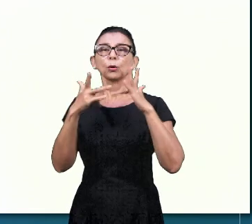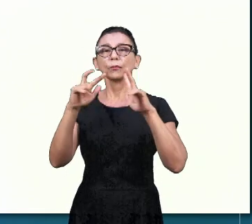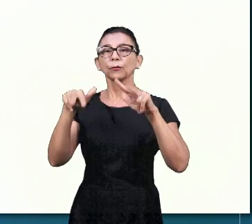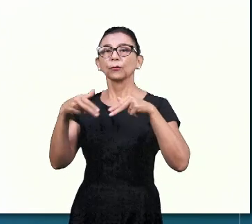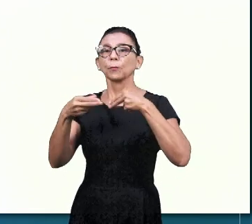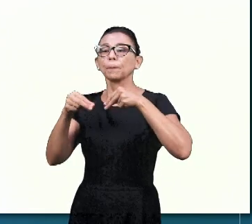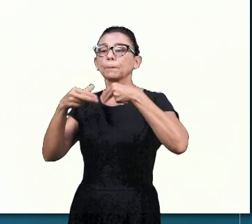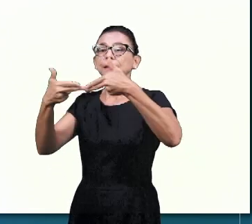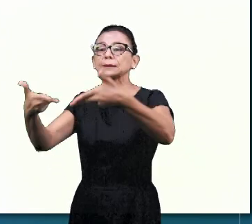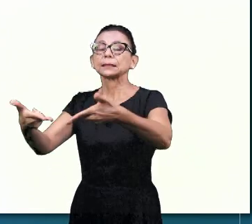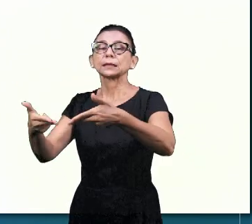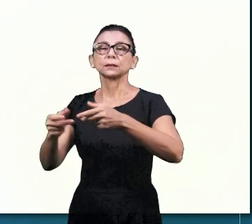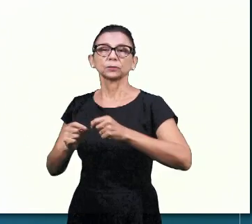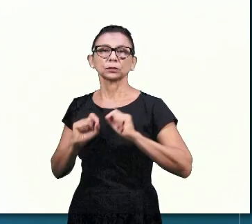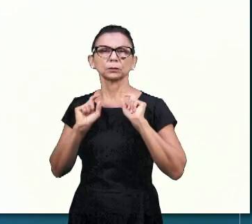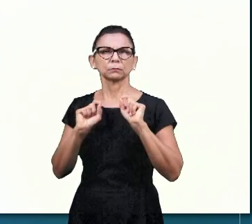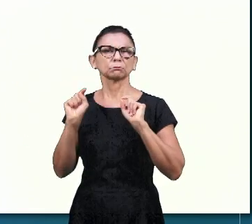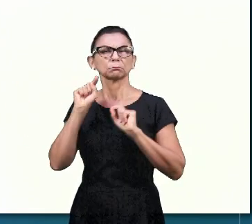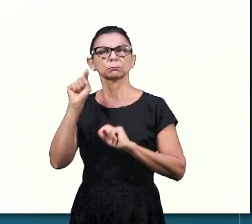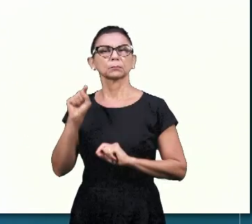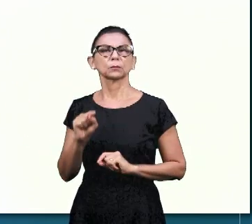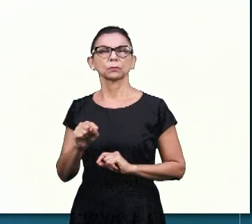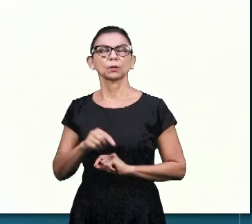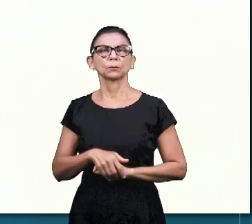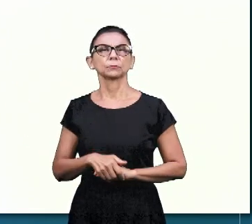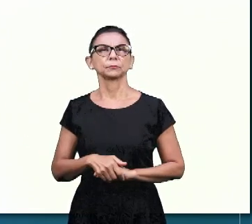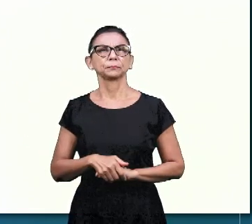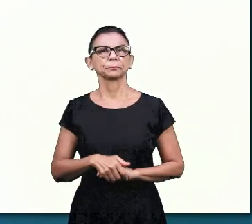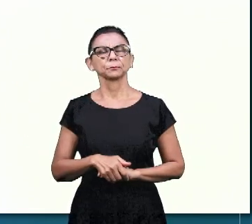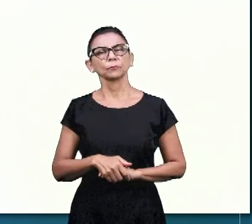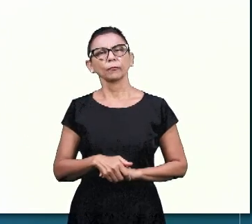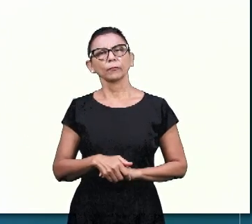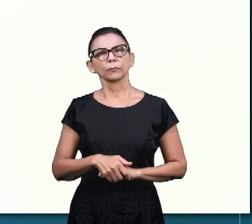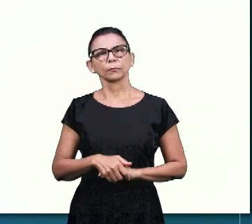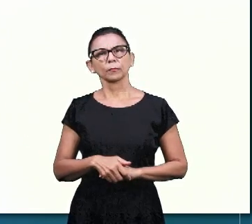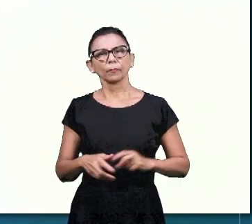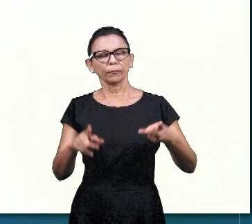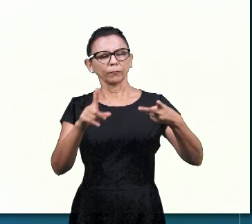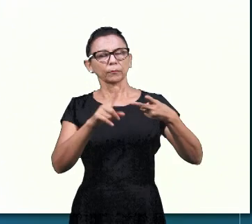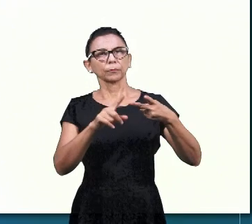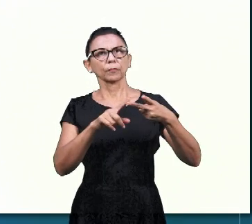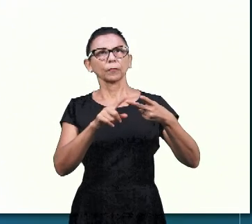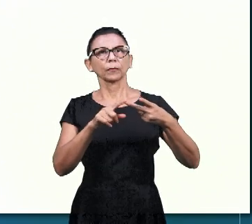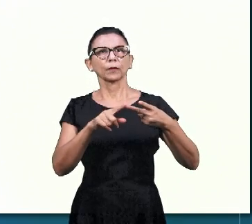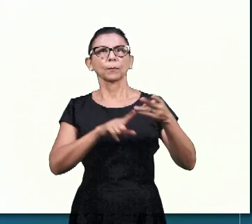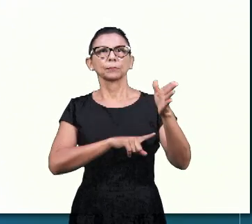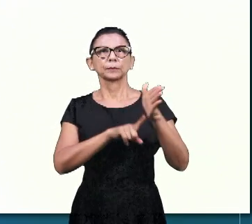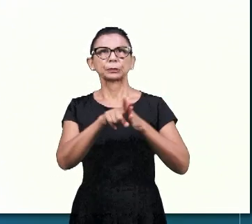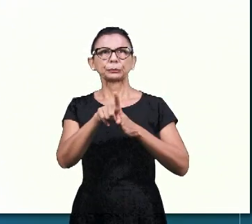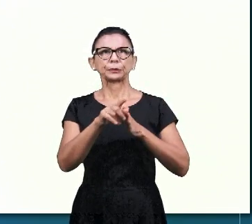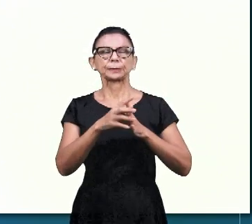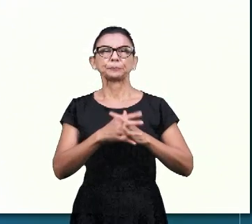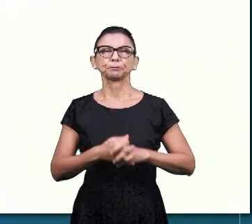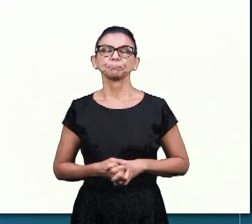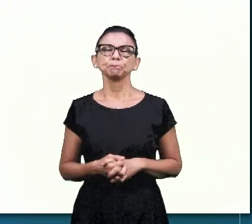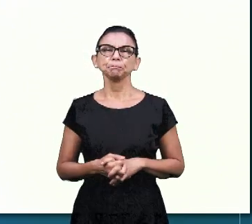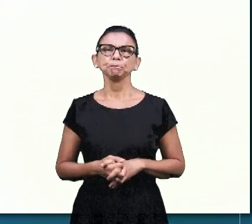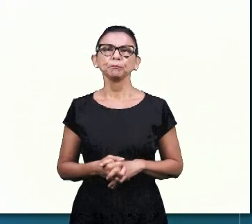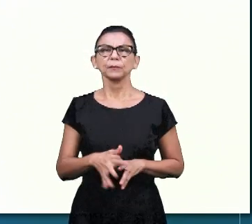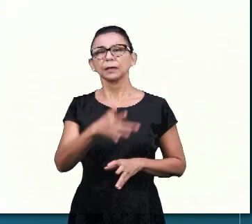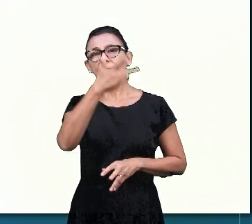du père du fiancé? Donc ça, c'est la première question. La deuxième partie, qu'est-ce que les